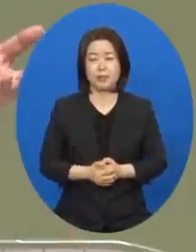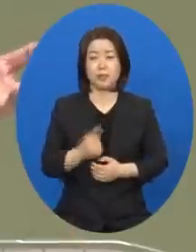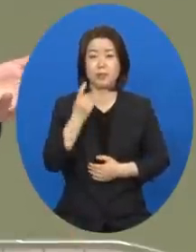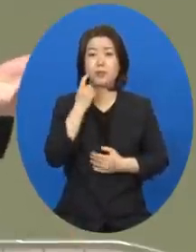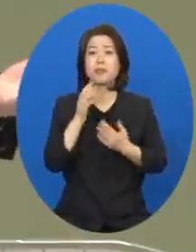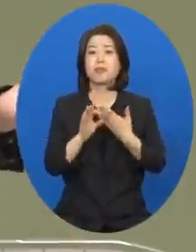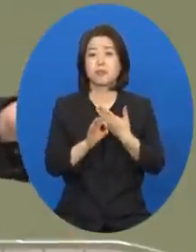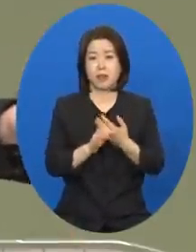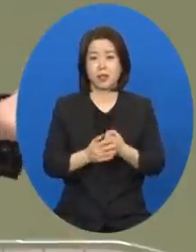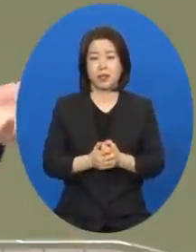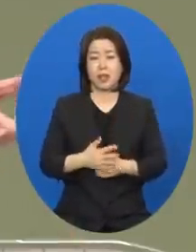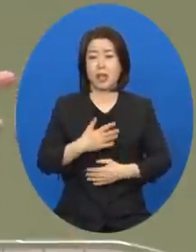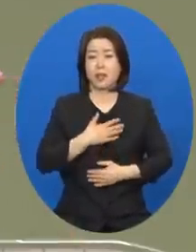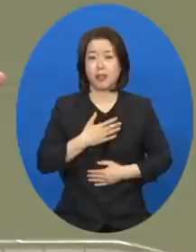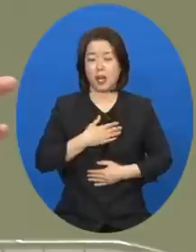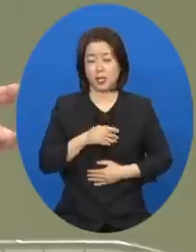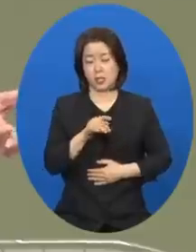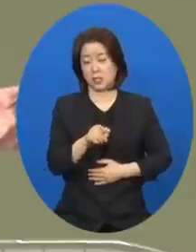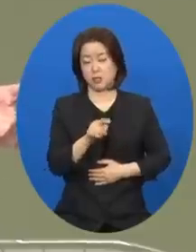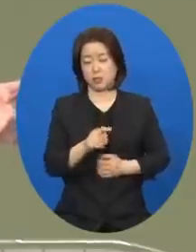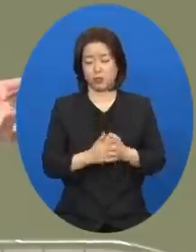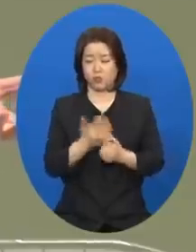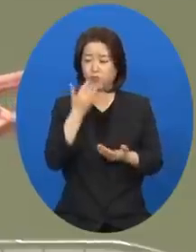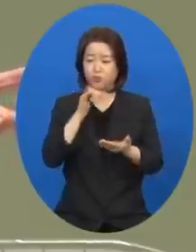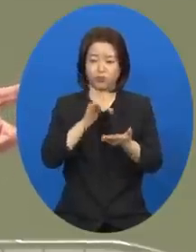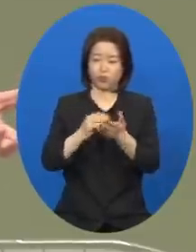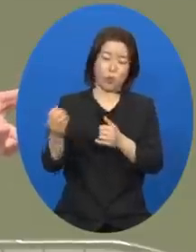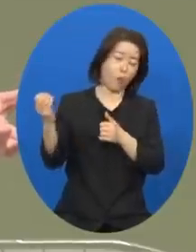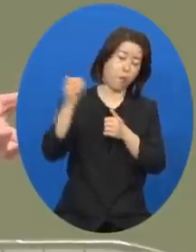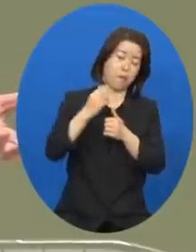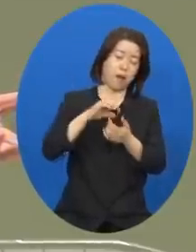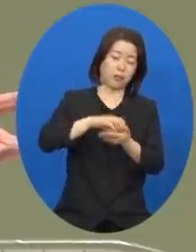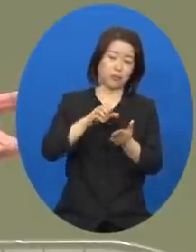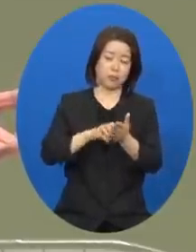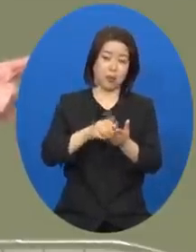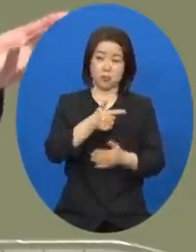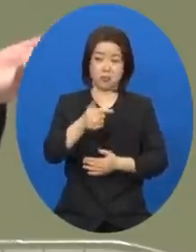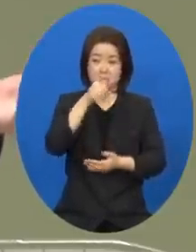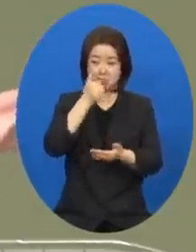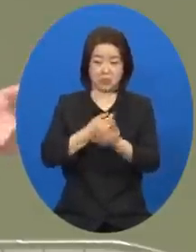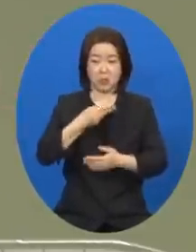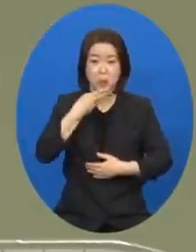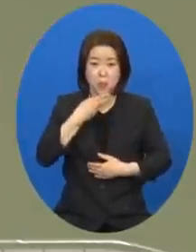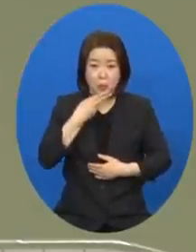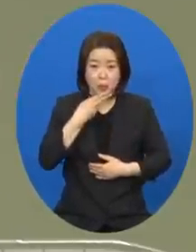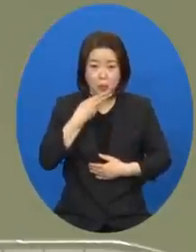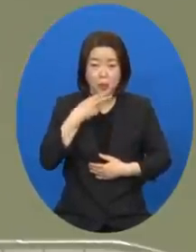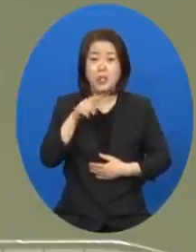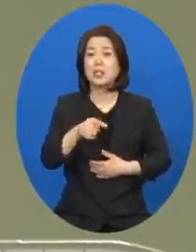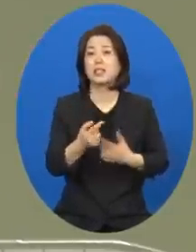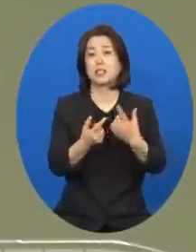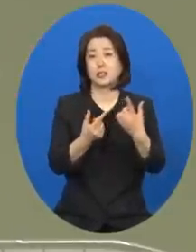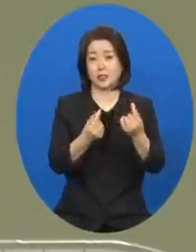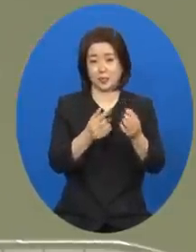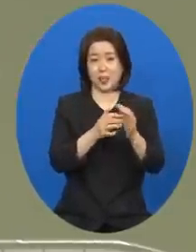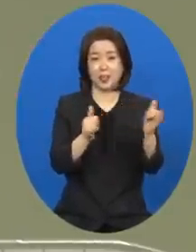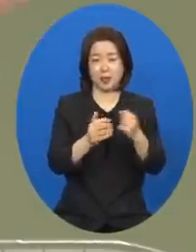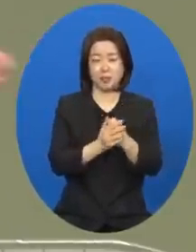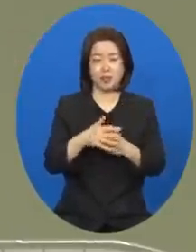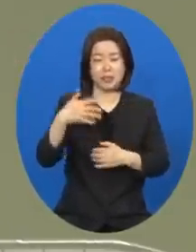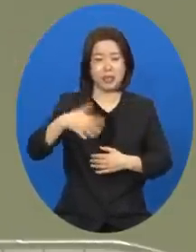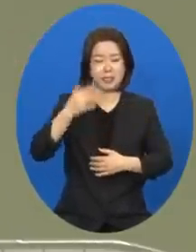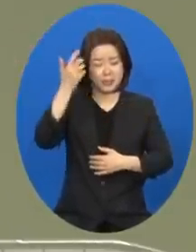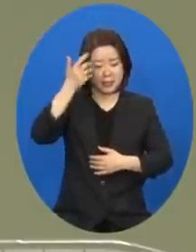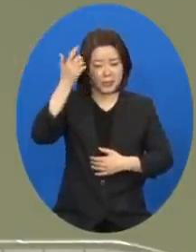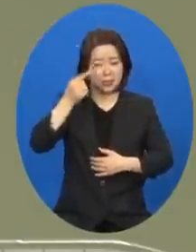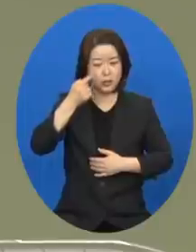만약에 나는 뭐 그렇게 돌에 맞을 만큼 죄가 없습니다, 그런 분들은 아직 영적 눈이 뜨이지